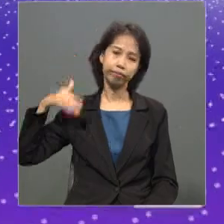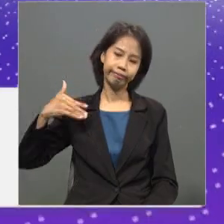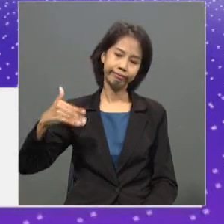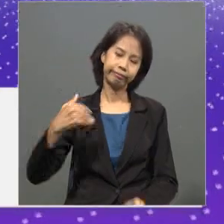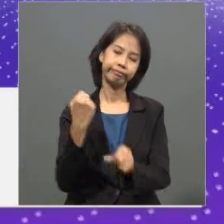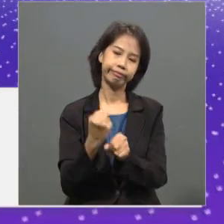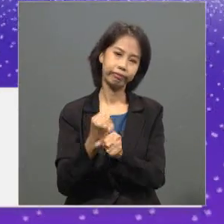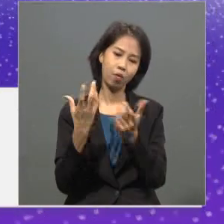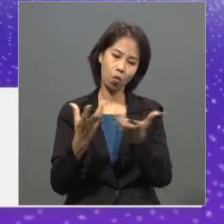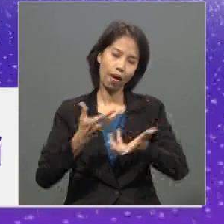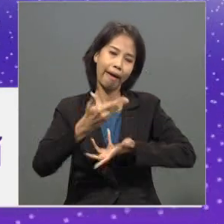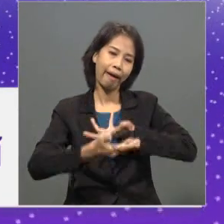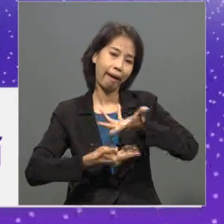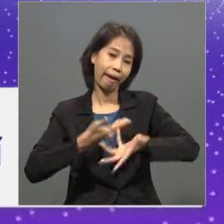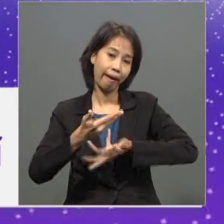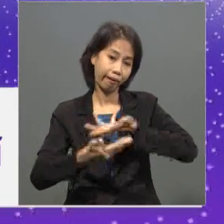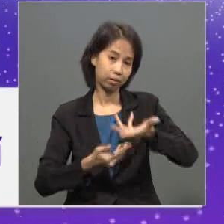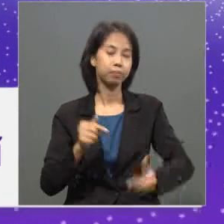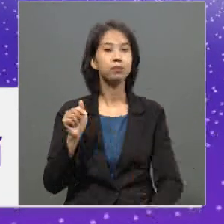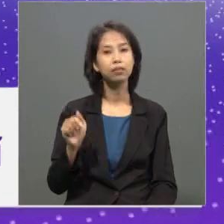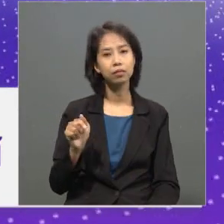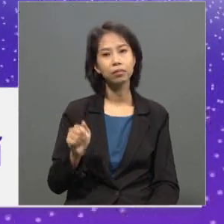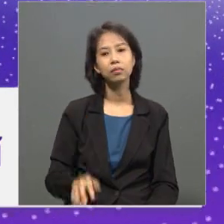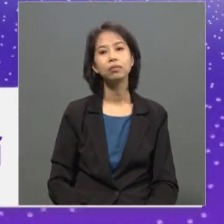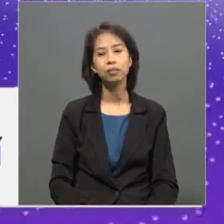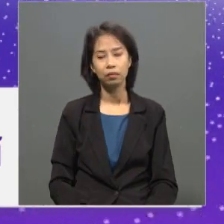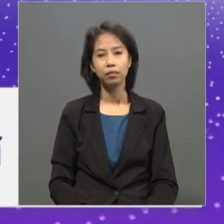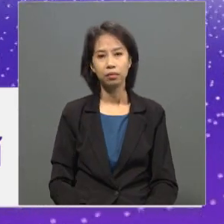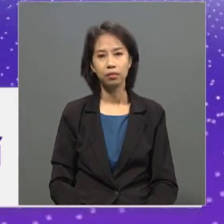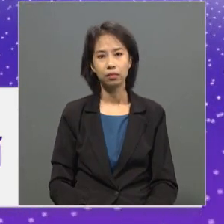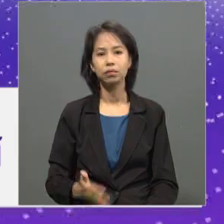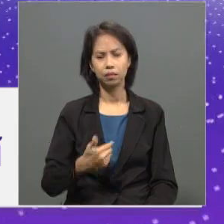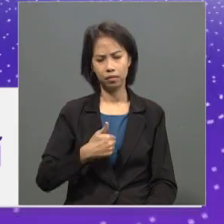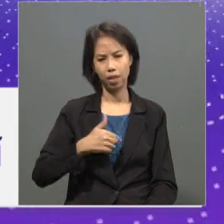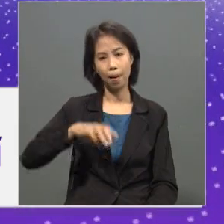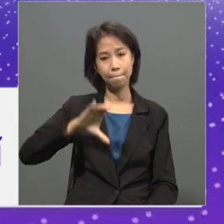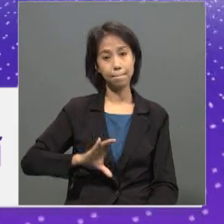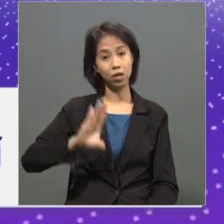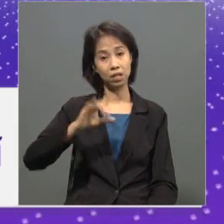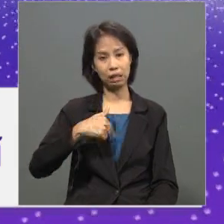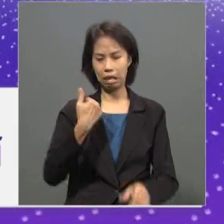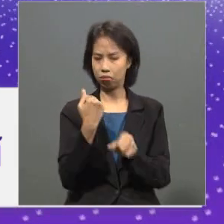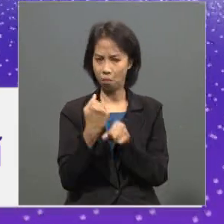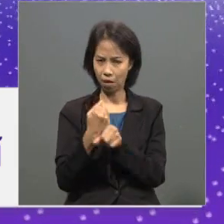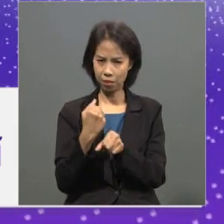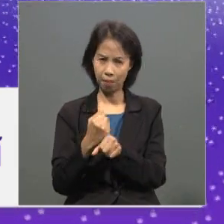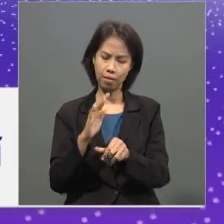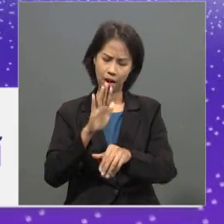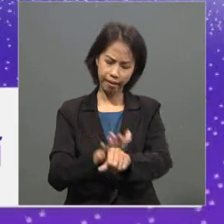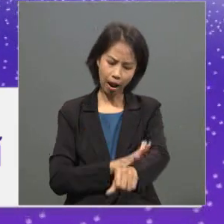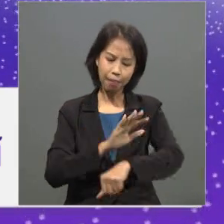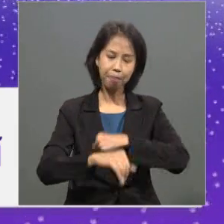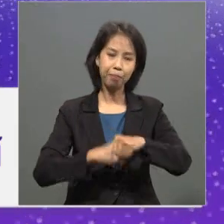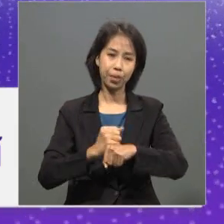ปลีกขายส่งผ่านระบบตัวแทนค่ะภายใต้ในส่วนของบริษัท Theไอคอนกรุ๊ปมาเป็นระยะเวลา 6ปีกว่า